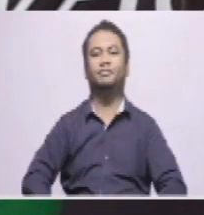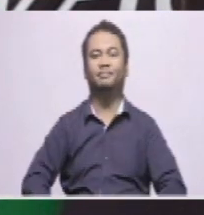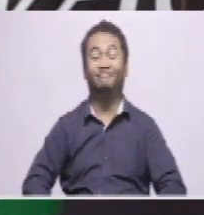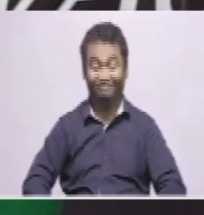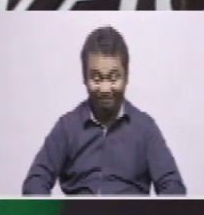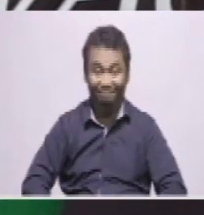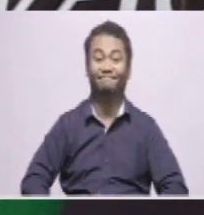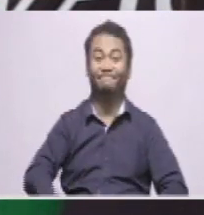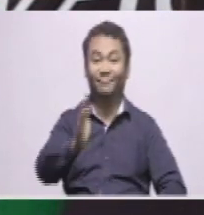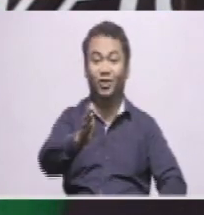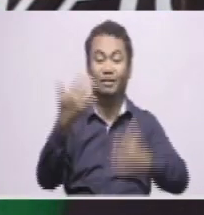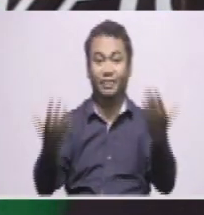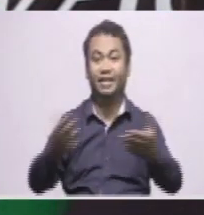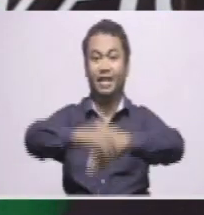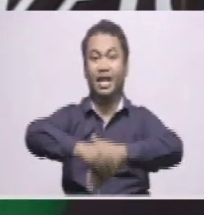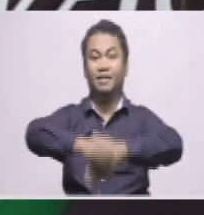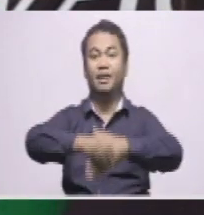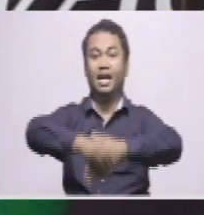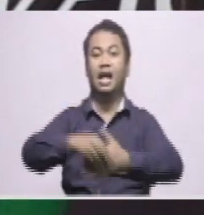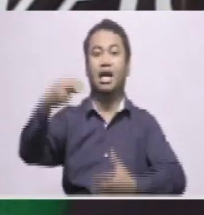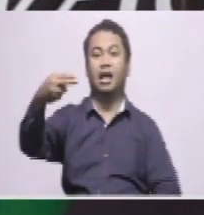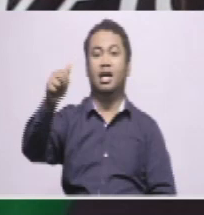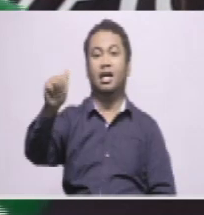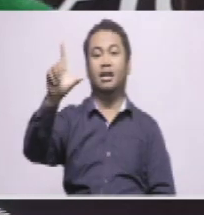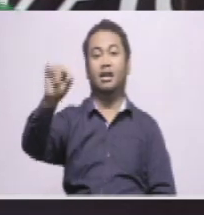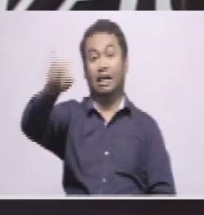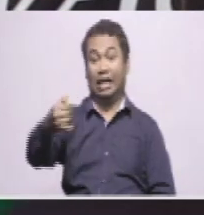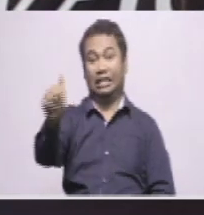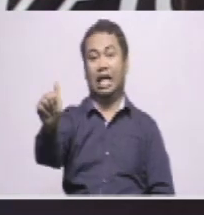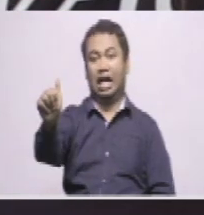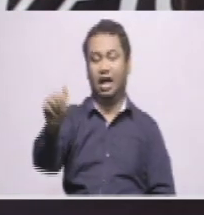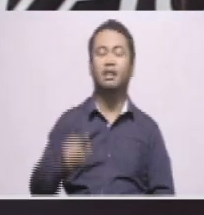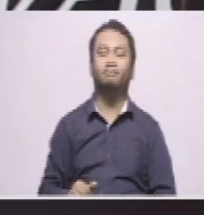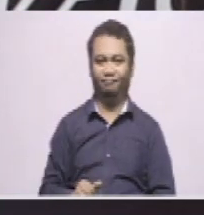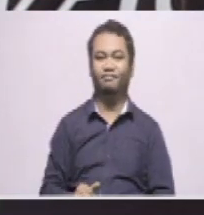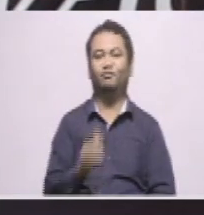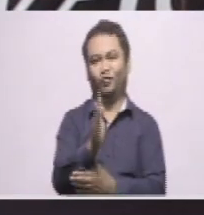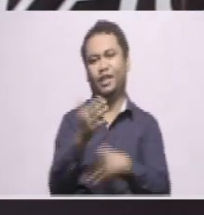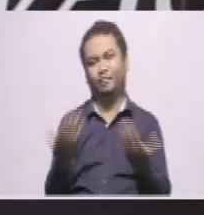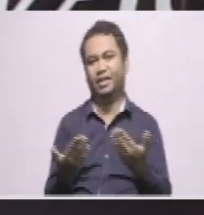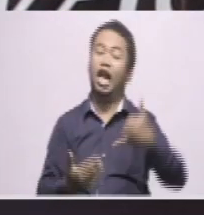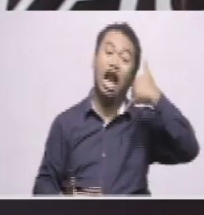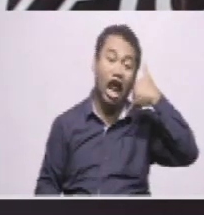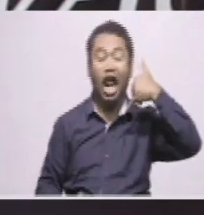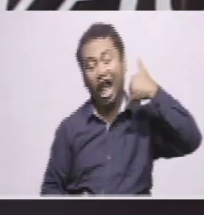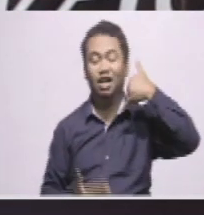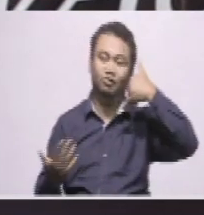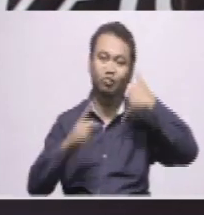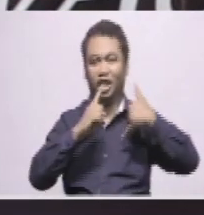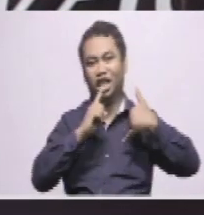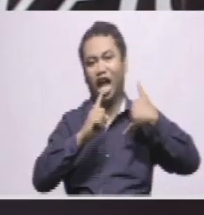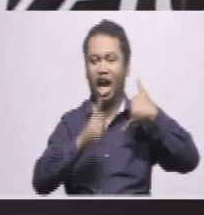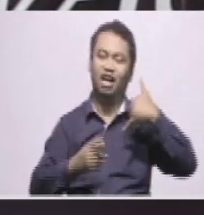Ankasitrany ianao Haja Alexisco, niditra mivantana tato anatin'ity fampahalalam-baovao ity nitondra ny fisotron'ny fifidianana tany ampaniandrefana tany, izay raha teo moa